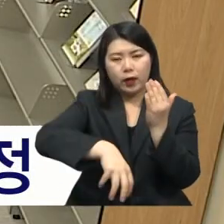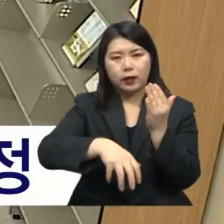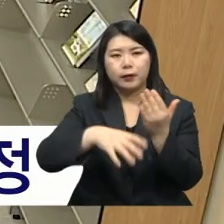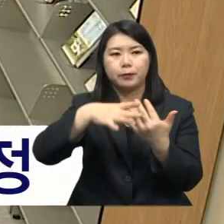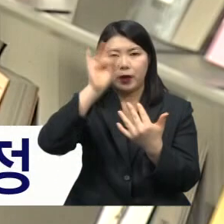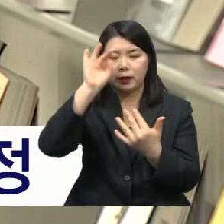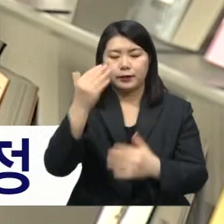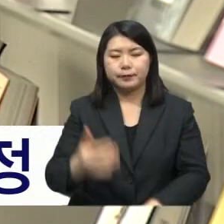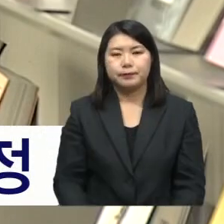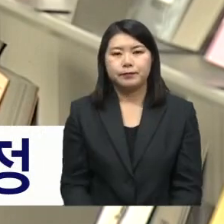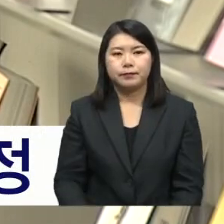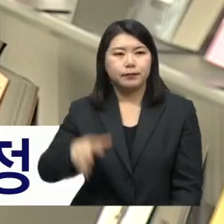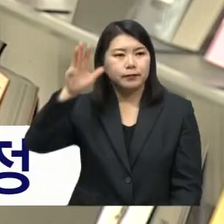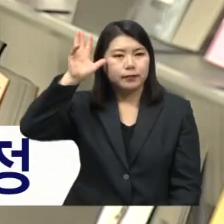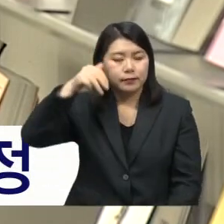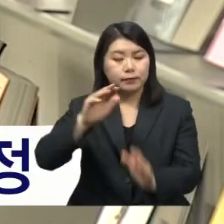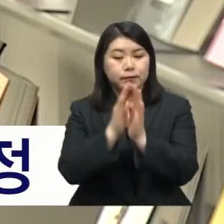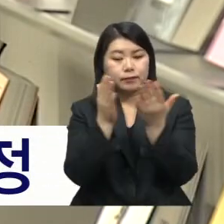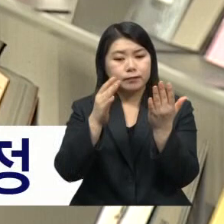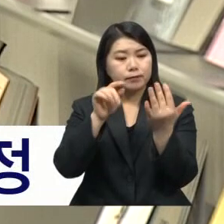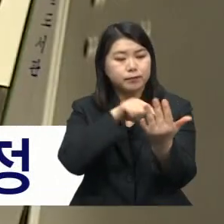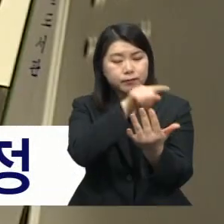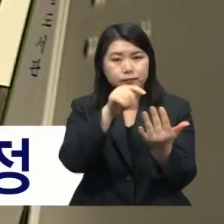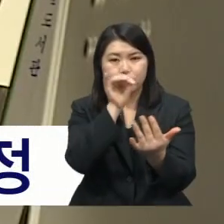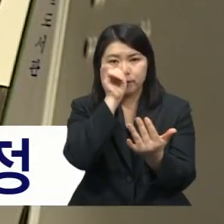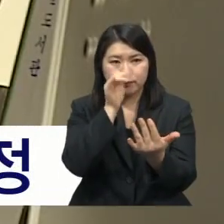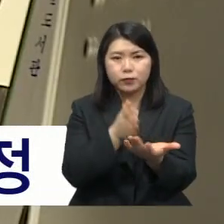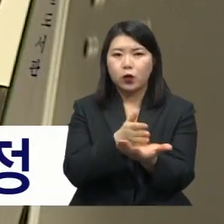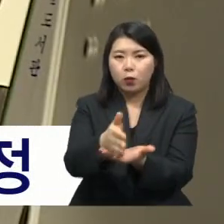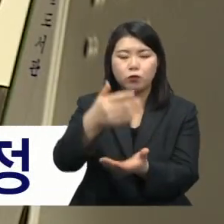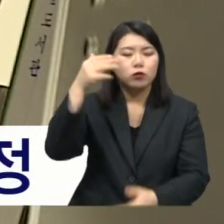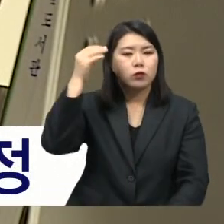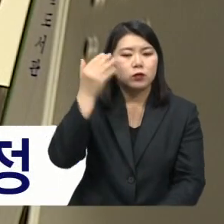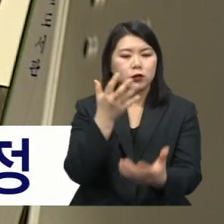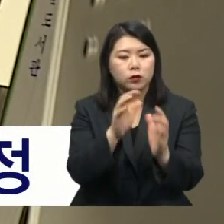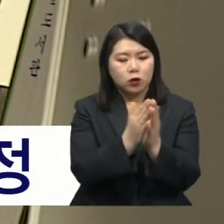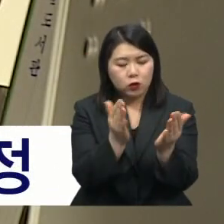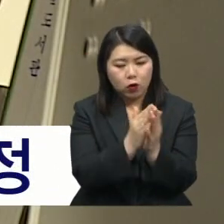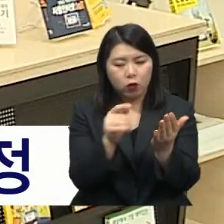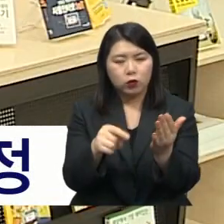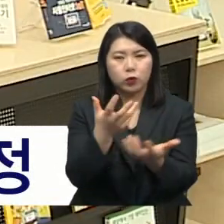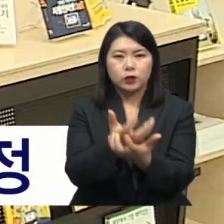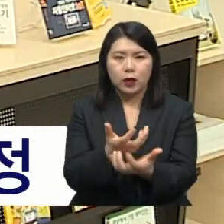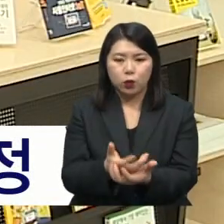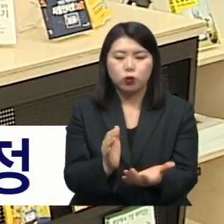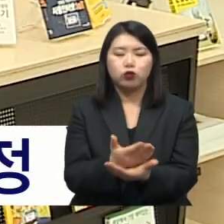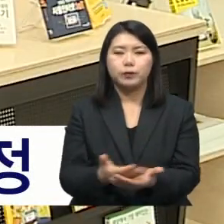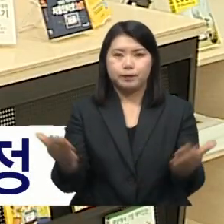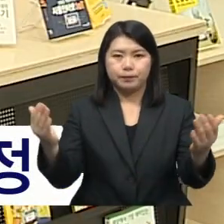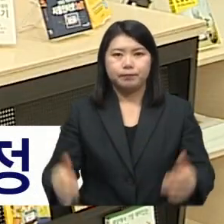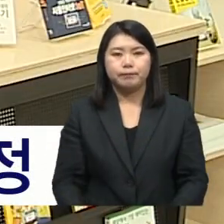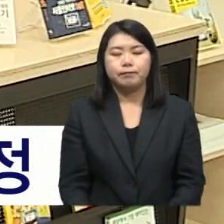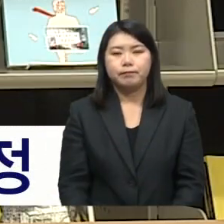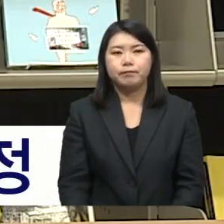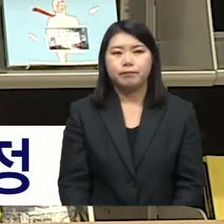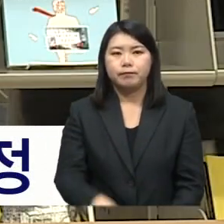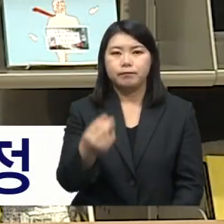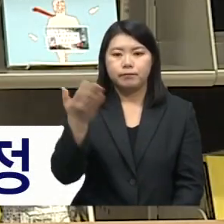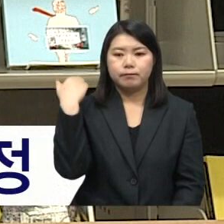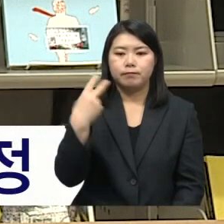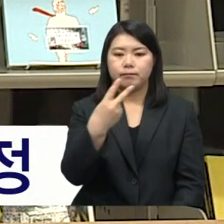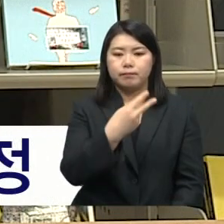도서관의 치매 도서 코너를 설치해 전문서적과 자료를 주민에게 제공한다고 밝혔습니다 아울러 지난